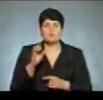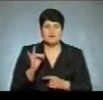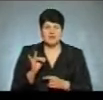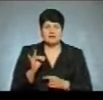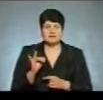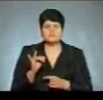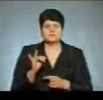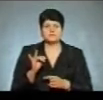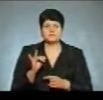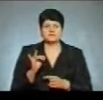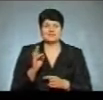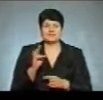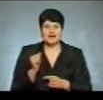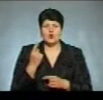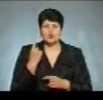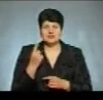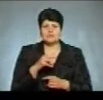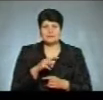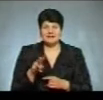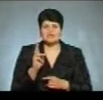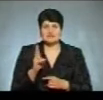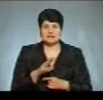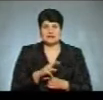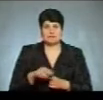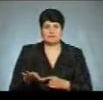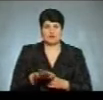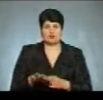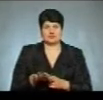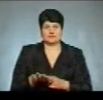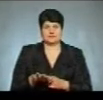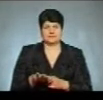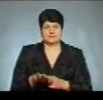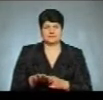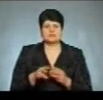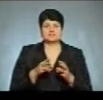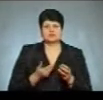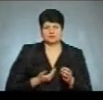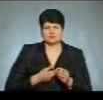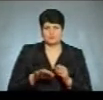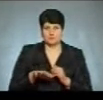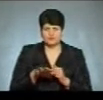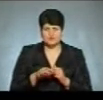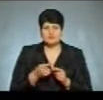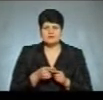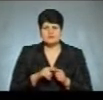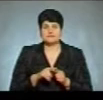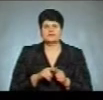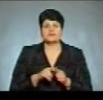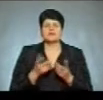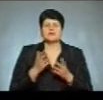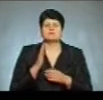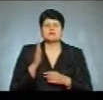метра кубічного газу на 1 метр квадратної площі. Тобто опалювальної площі. Наразі така дія. Які